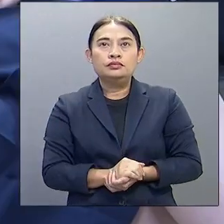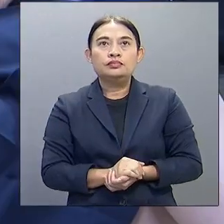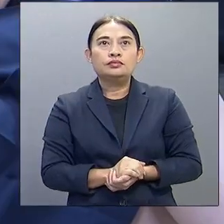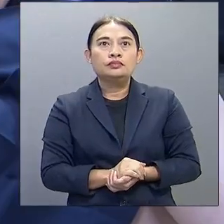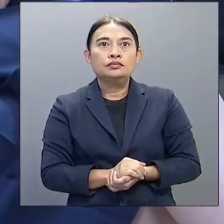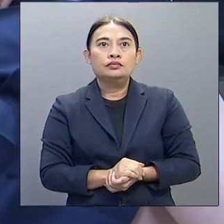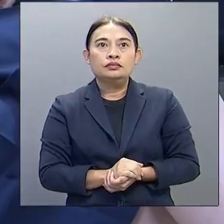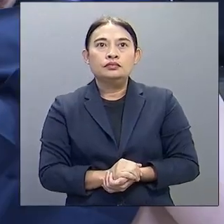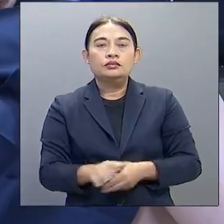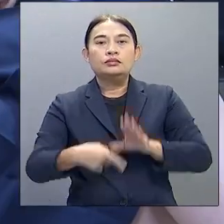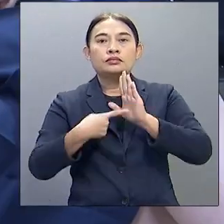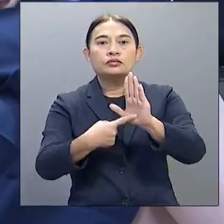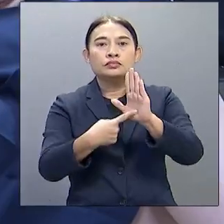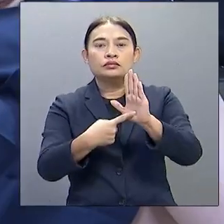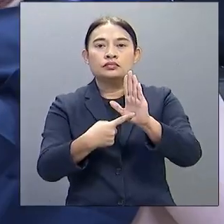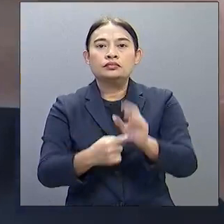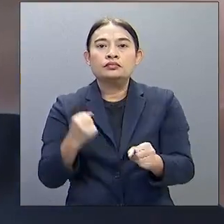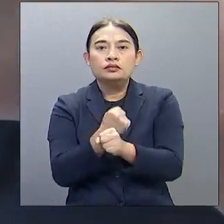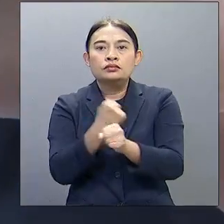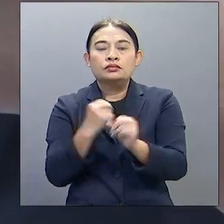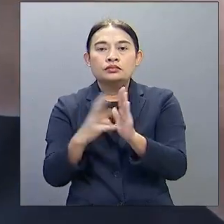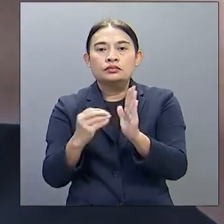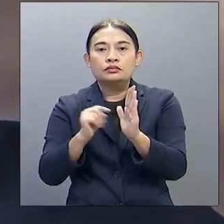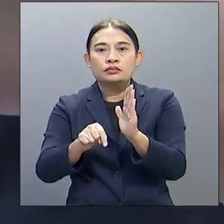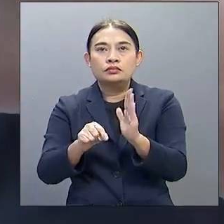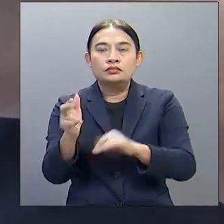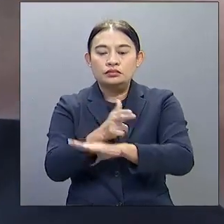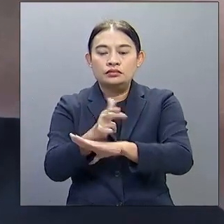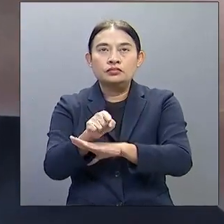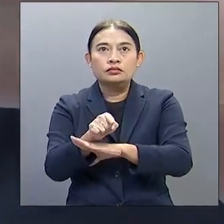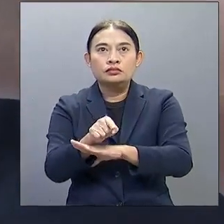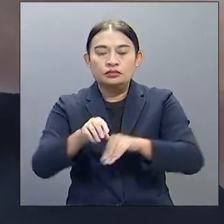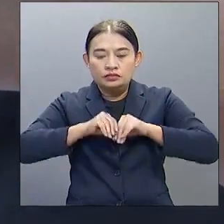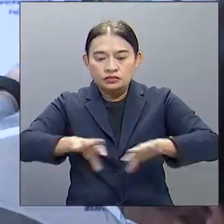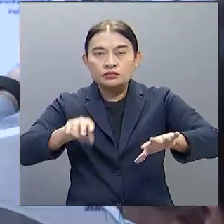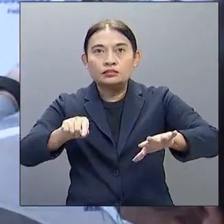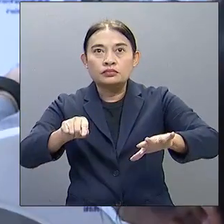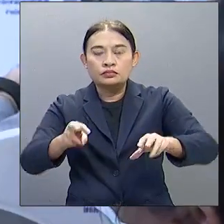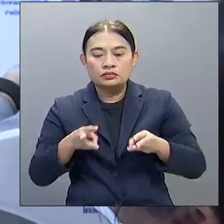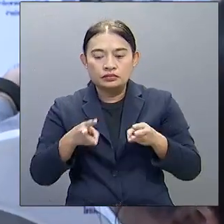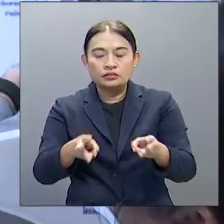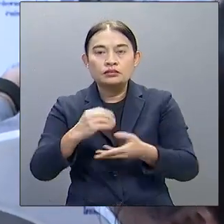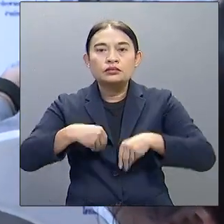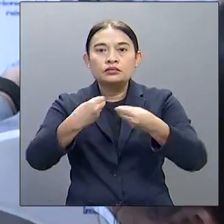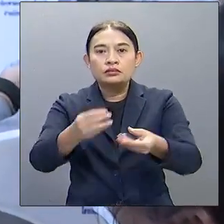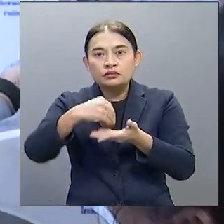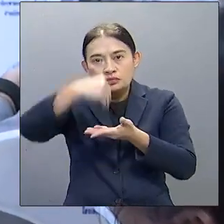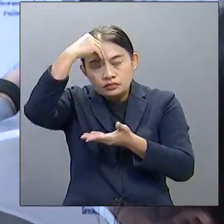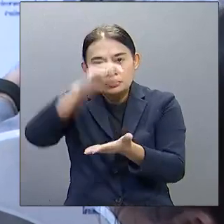สำหรับการสาธิตจำลองสถานการณ์ครั้งนี้มีการจัดทำเป็นวิดีโอเพื่อใช้เผยแพร่เป็นแนวทางให้กับสถานศึกษาทั่วประเ